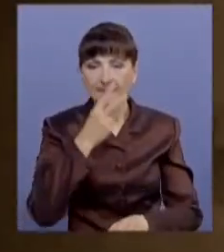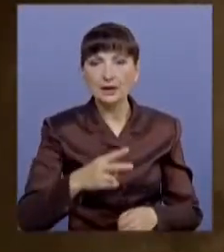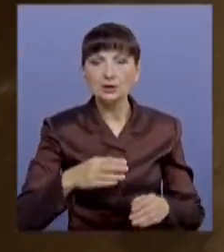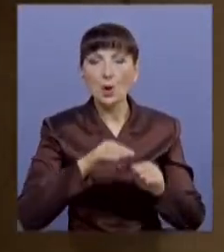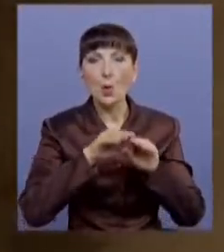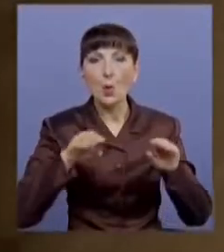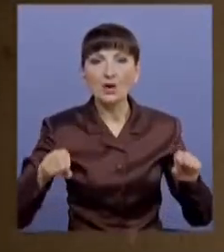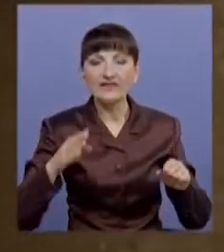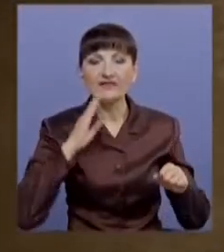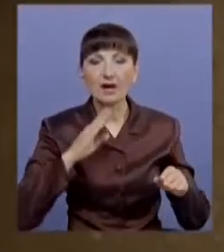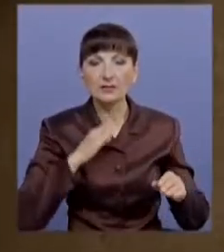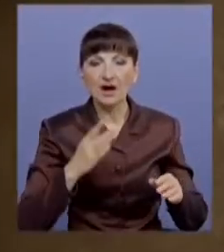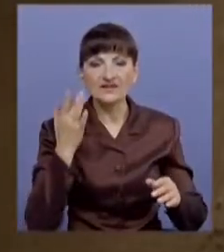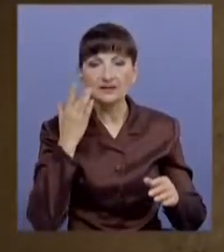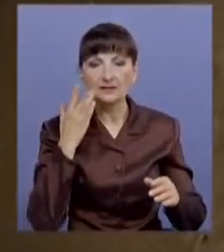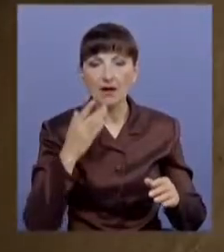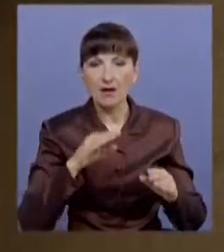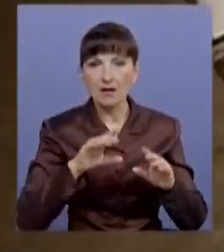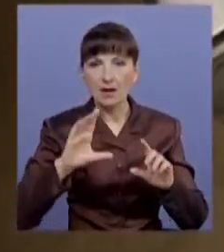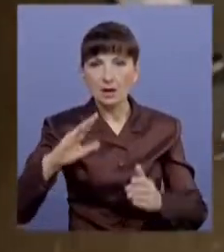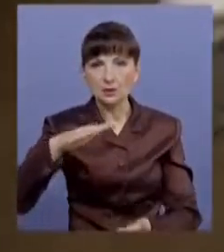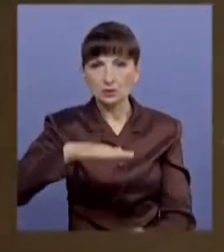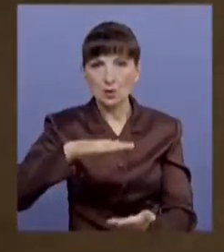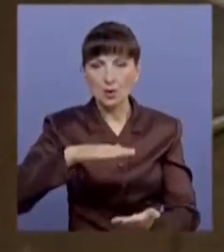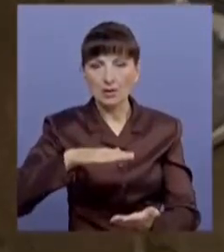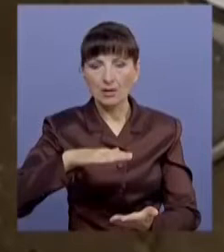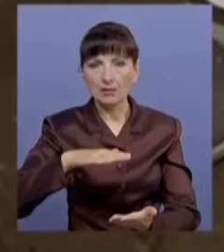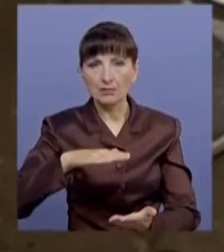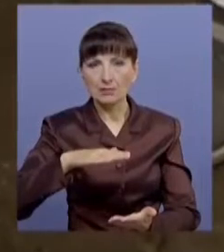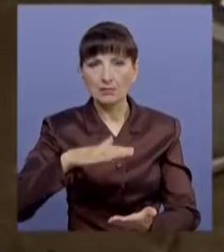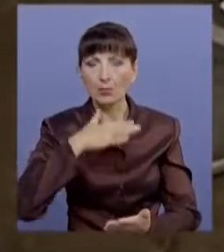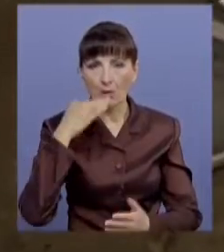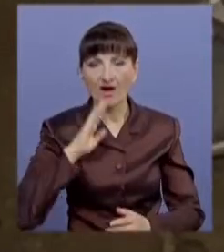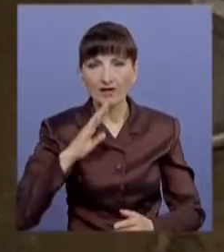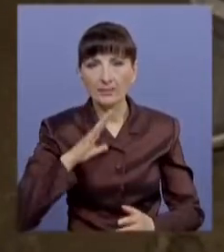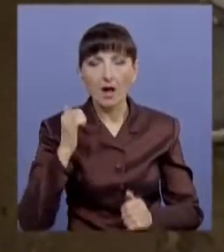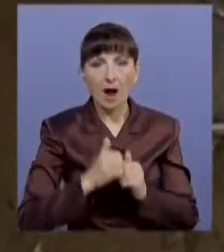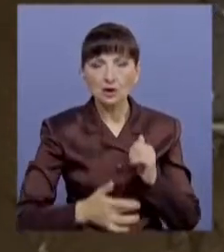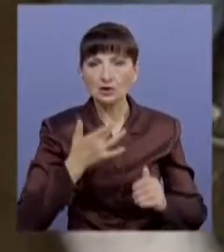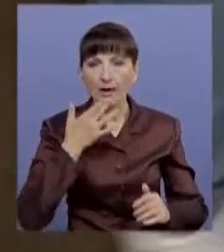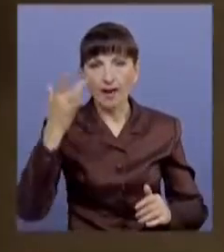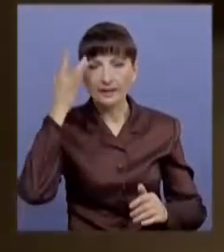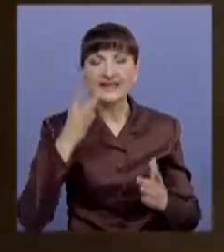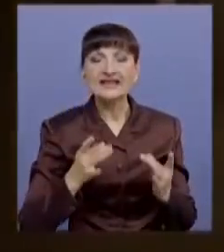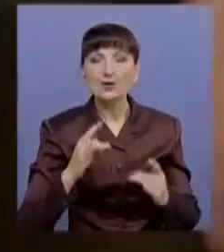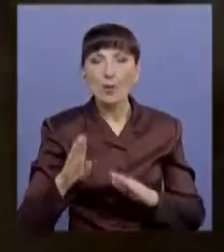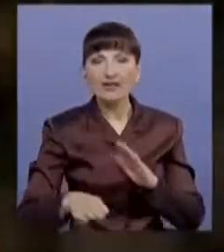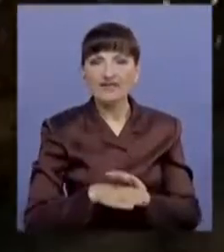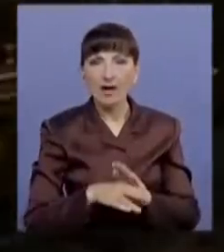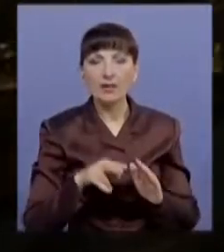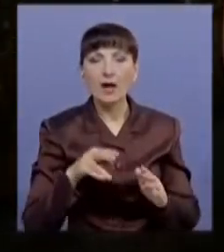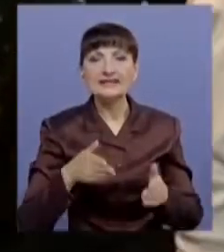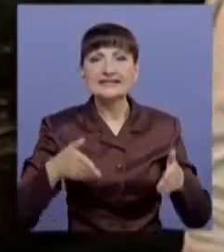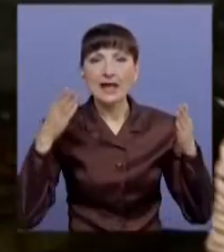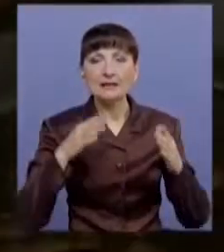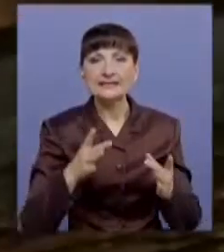докуда вода у нас стояла. То есть по колено воды каждое лето. Сырой подвал и заплесневелые стены